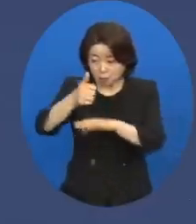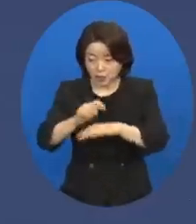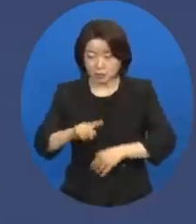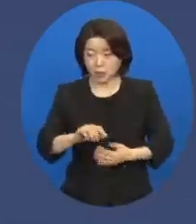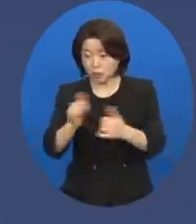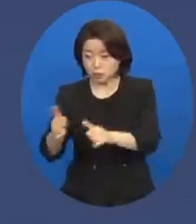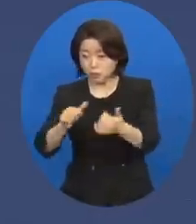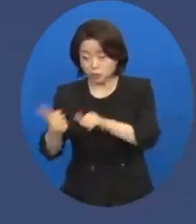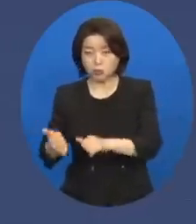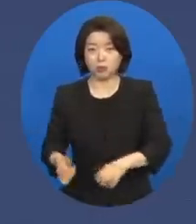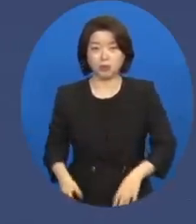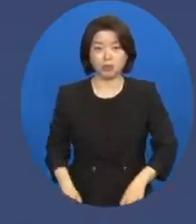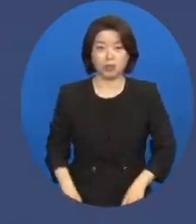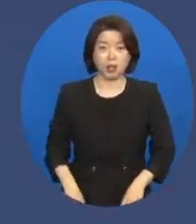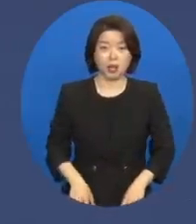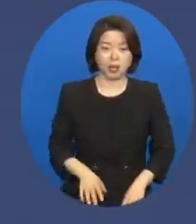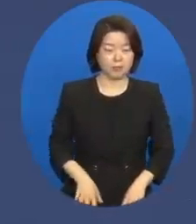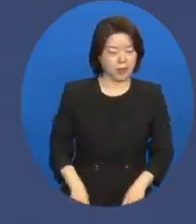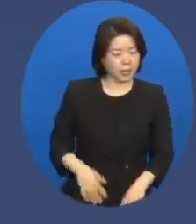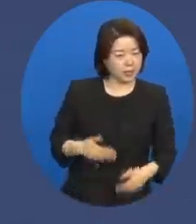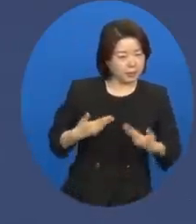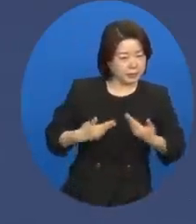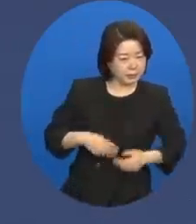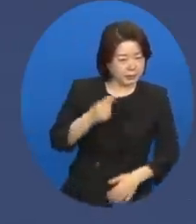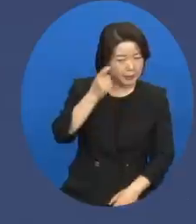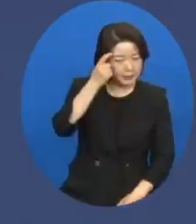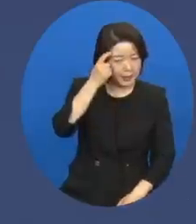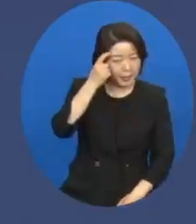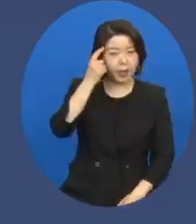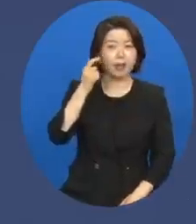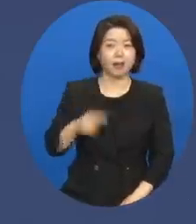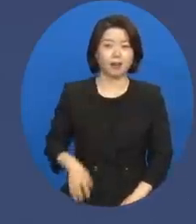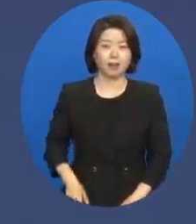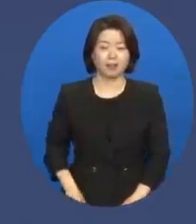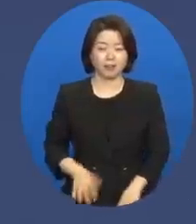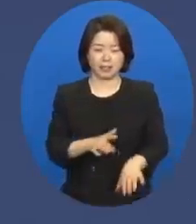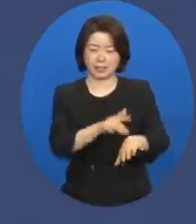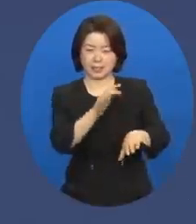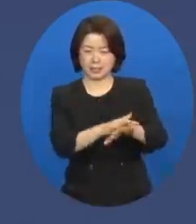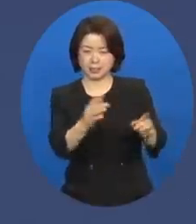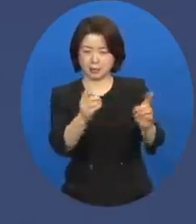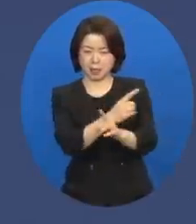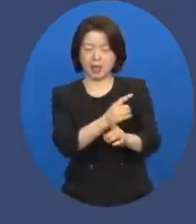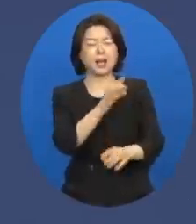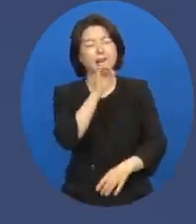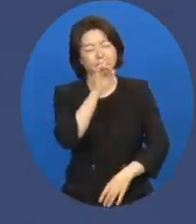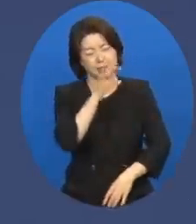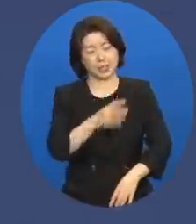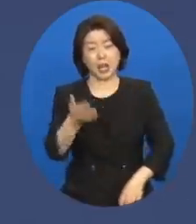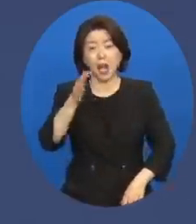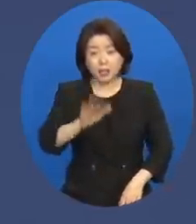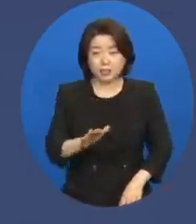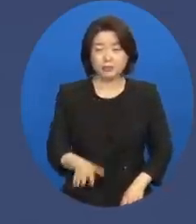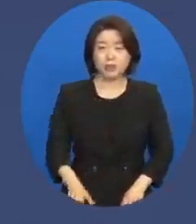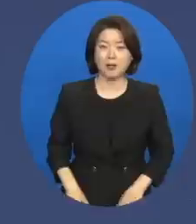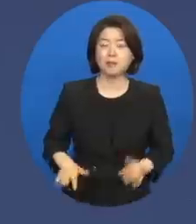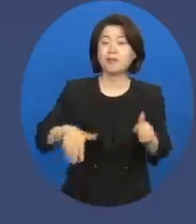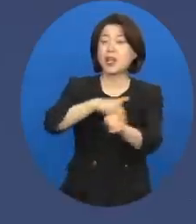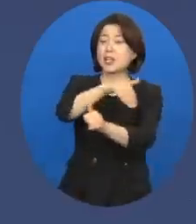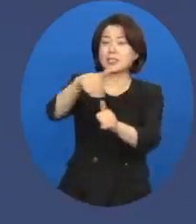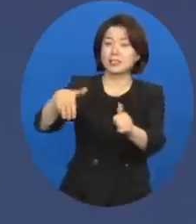죽겠네야. 말 끝내. 그래서 가만히 생각하다가 이 버릇을 고칠 수는 없어. 그러나